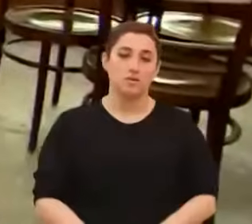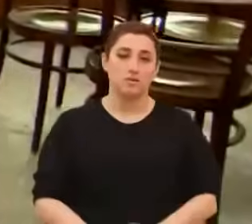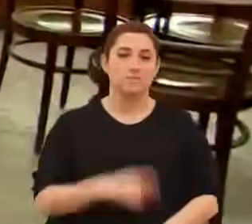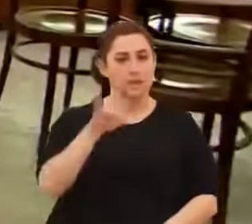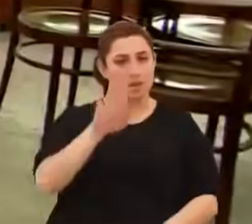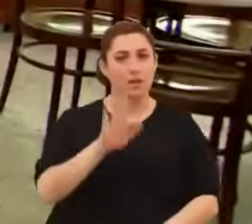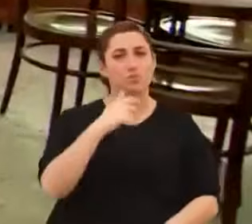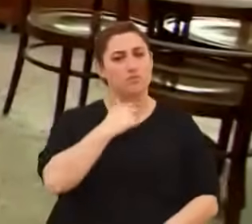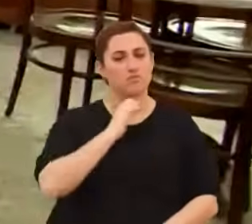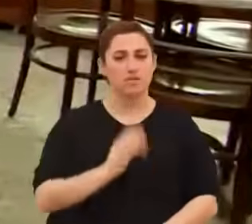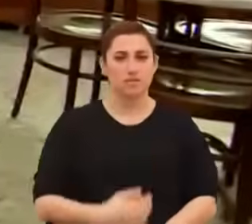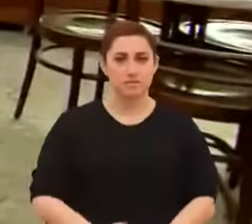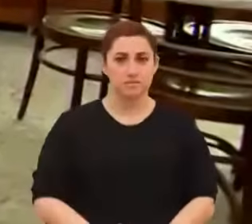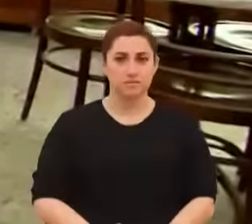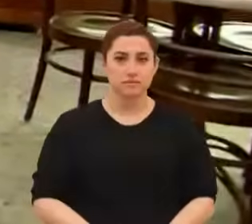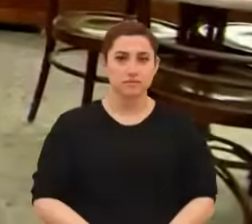Sen kal, lütfen.